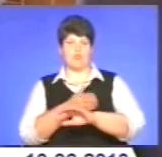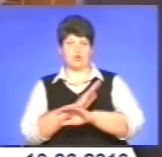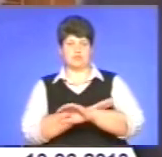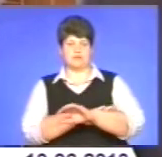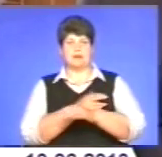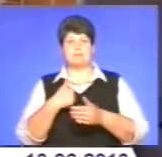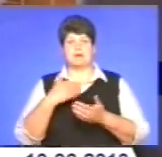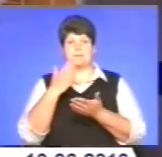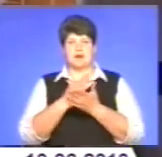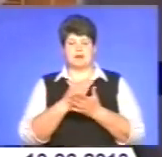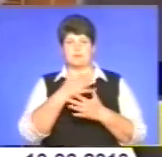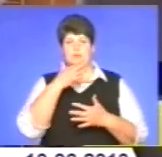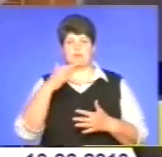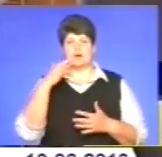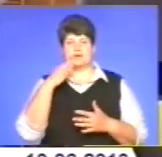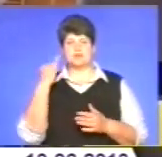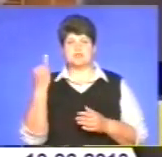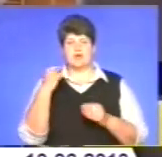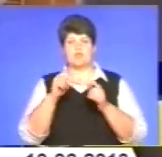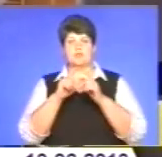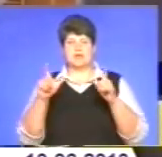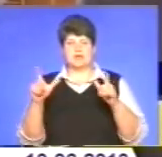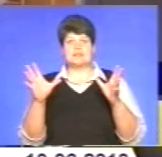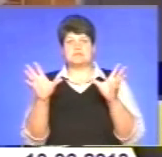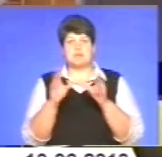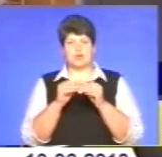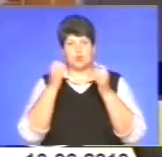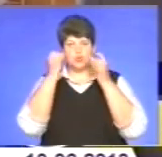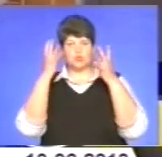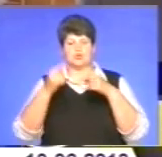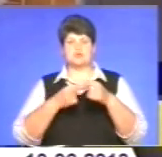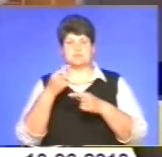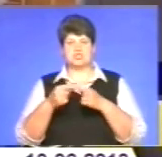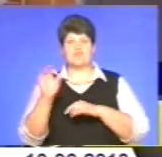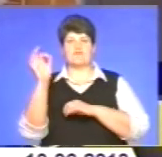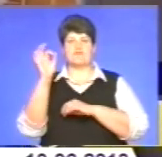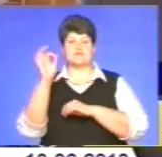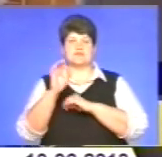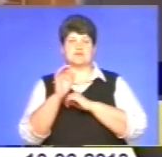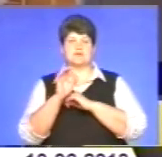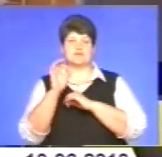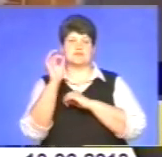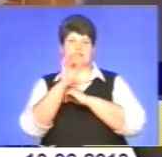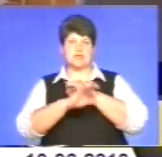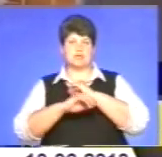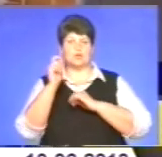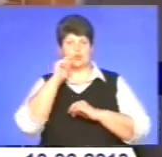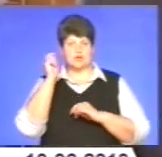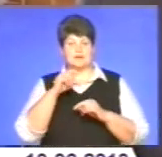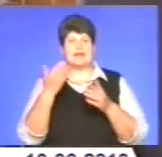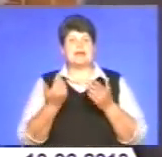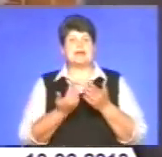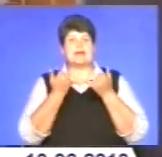Ми маємо чимало цікавих об'єктів нашої спільної культурної спадщини, особливо в Західній Україні. Проте для їх відновлення